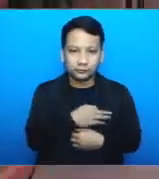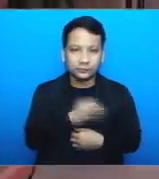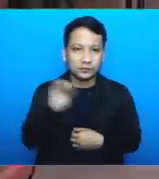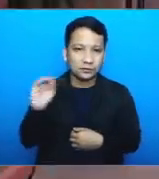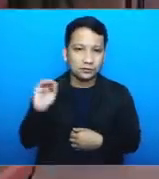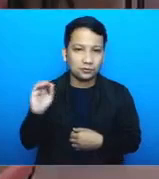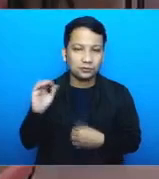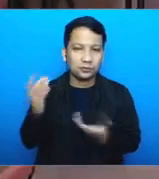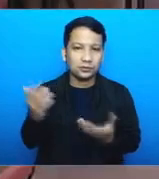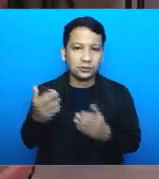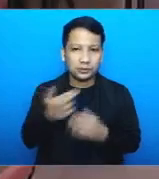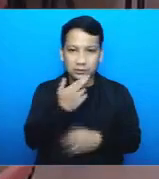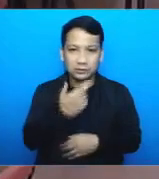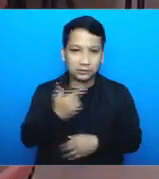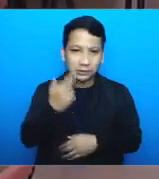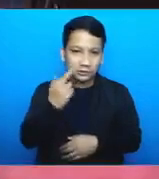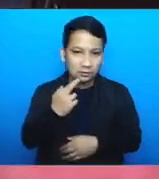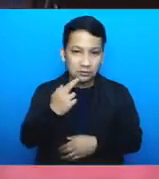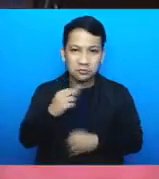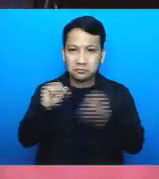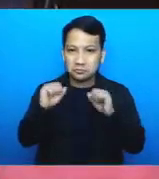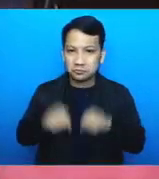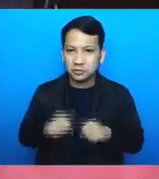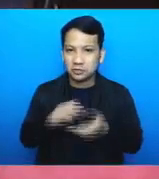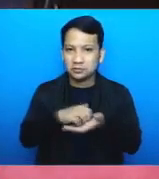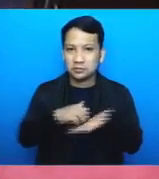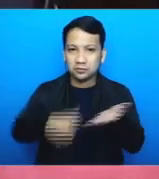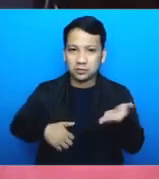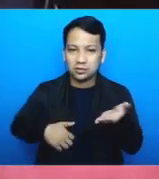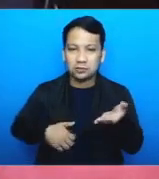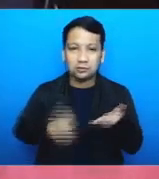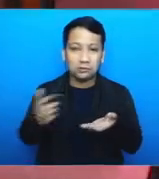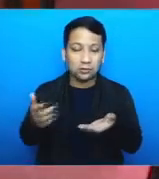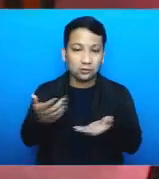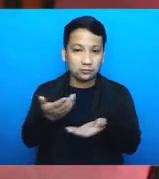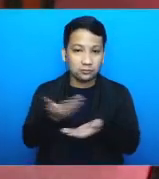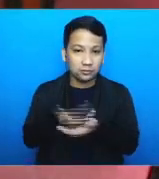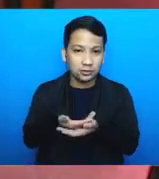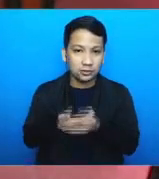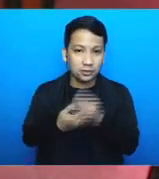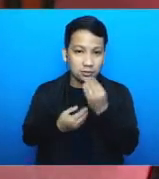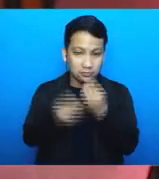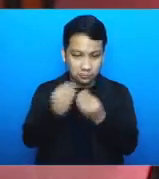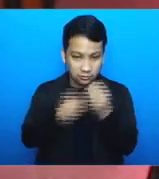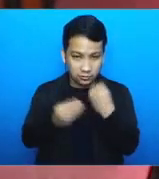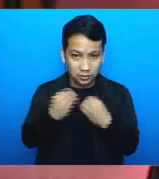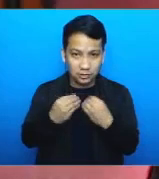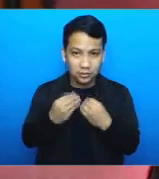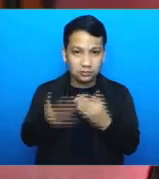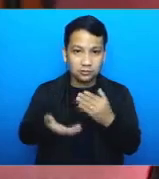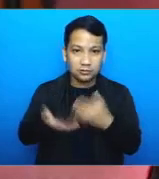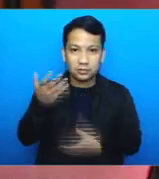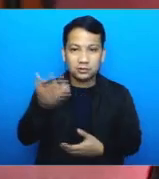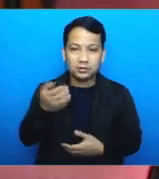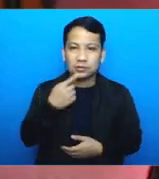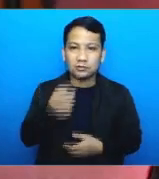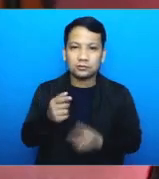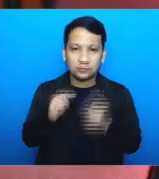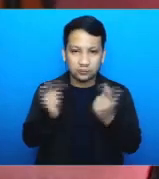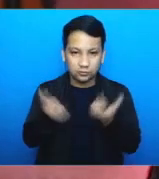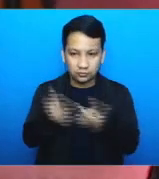restaurant dahil posible raw mabawasan ang kita nila. Yung food namin, first serve, so group by group.